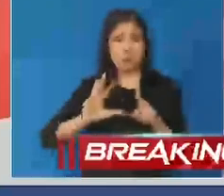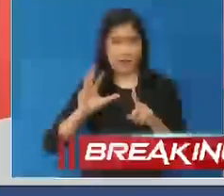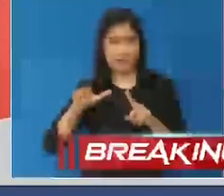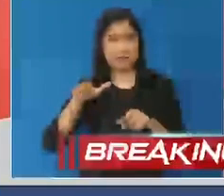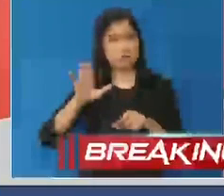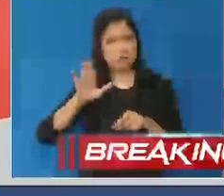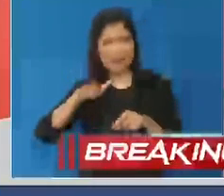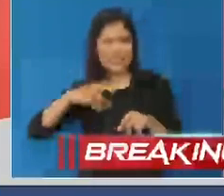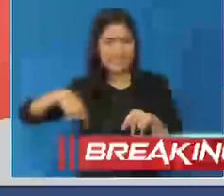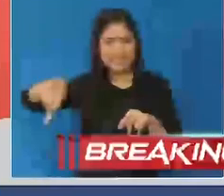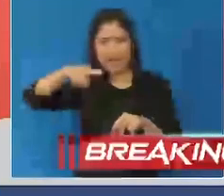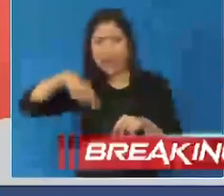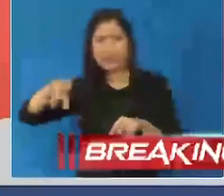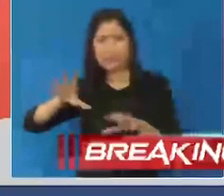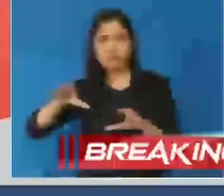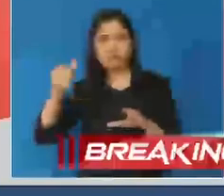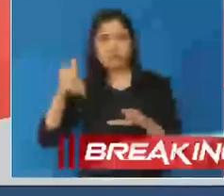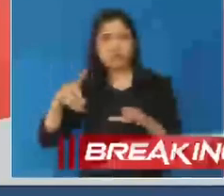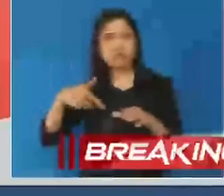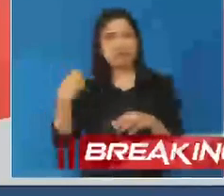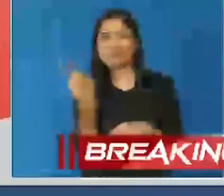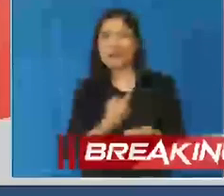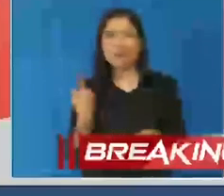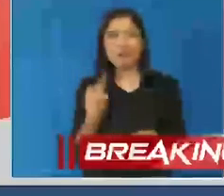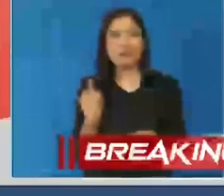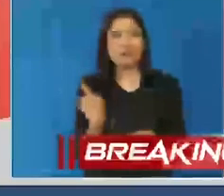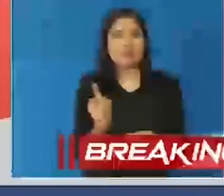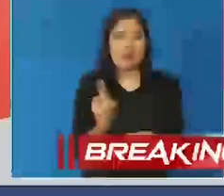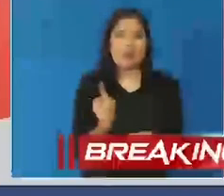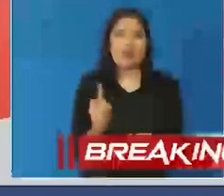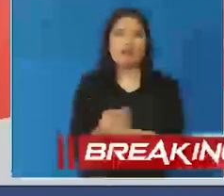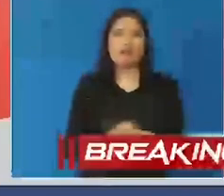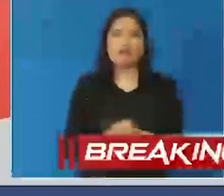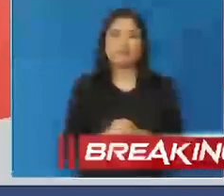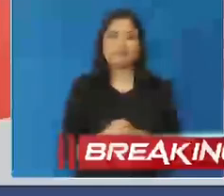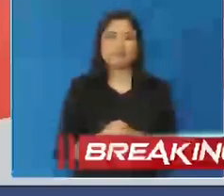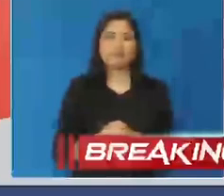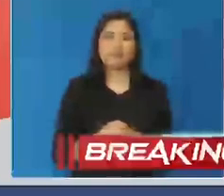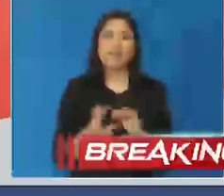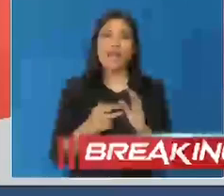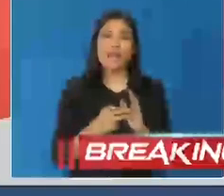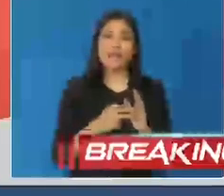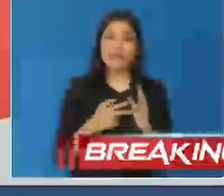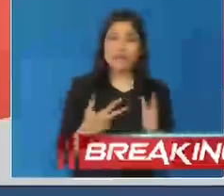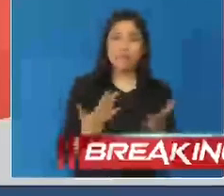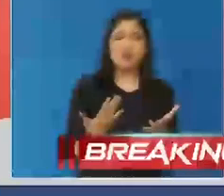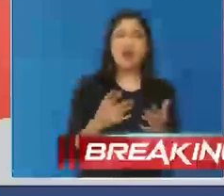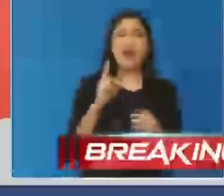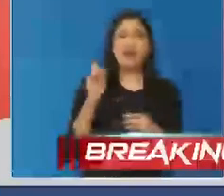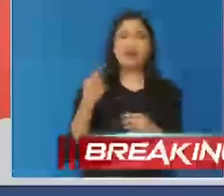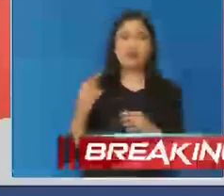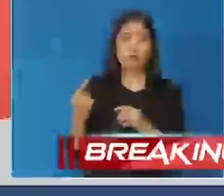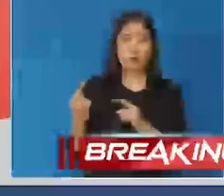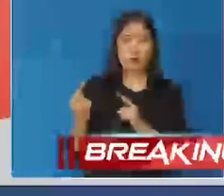ditengah-tengah kita sekalian Kemudian yang kedua Berarti ada kontak dekat yang terjadi